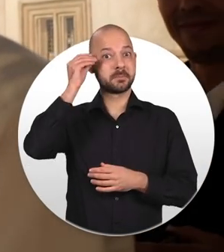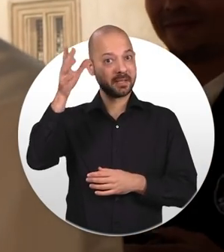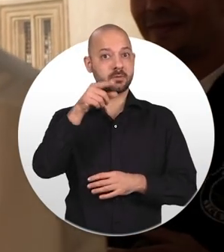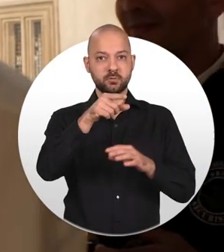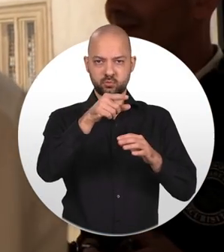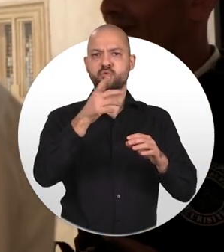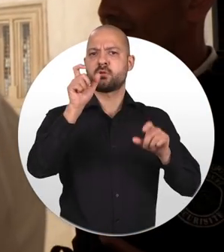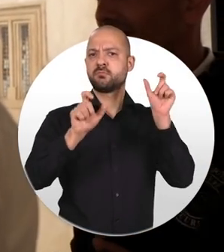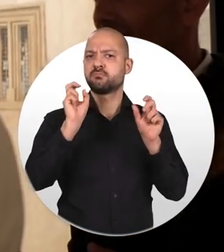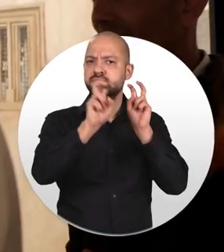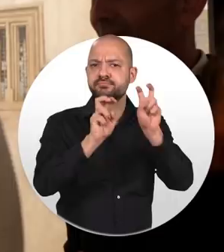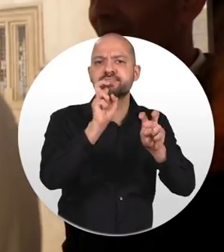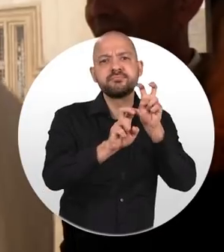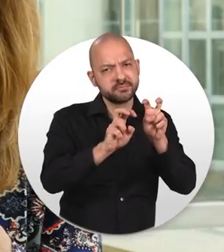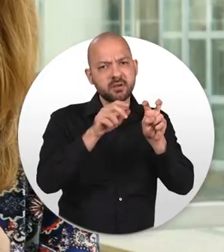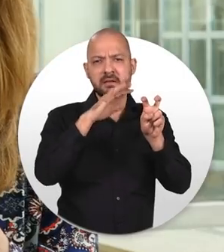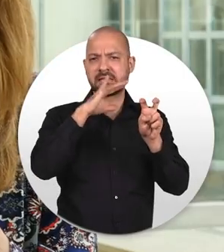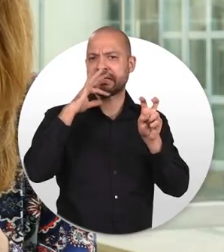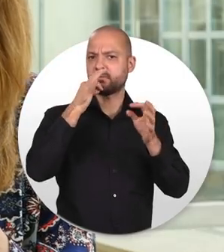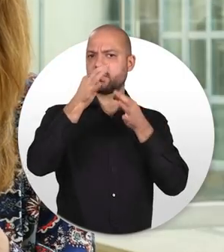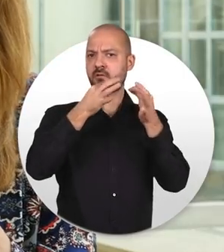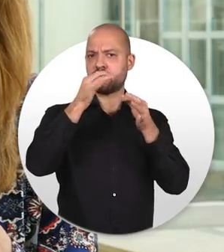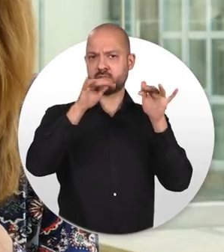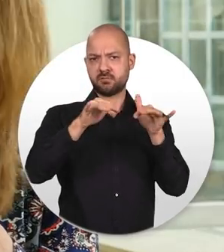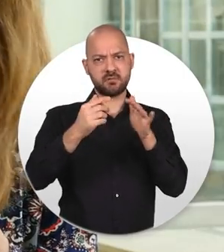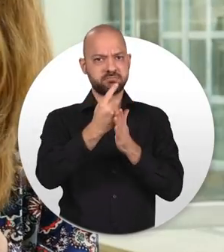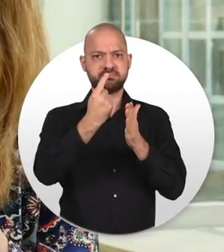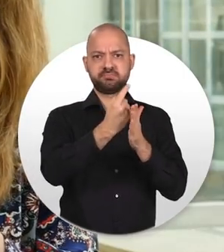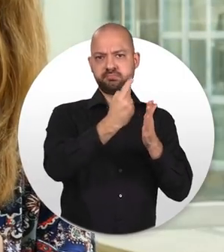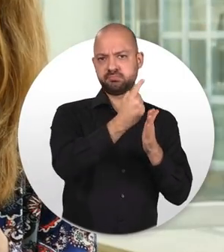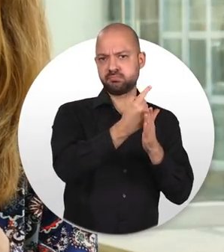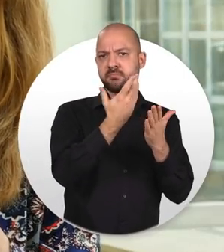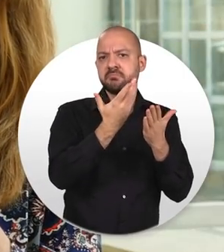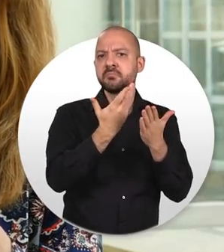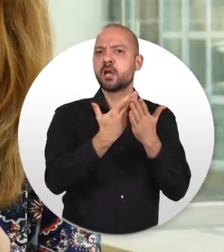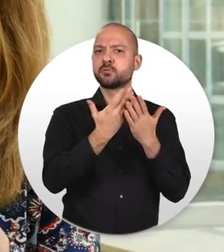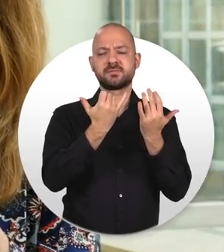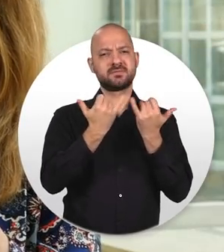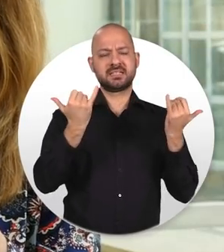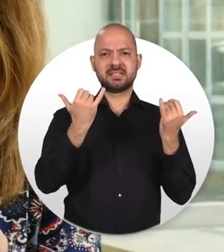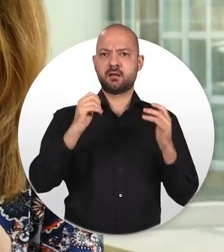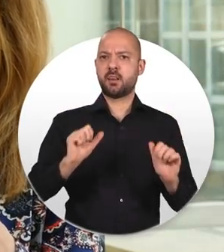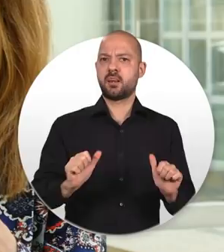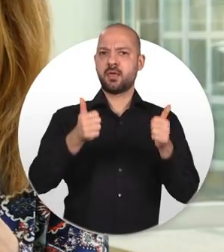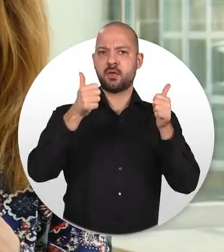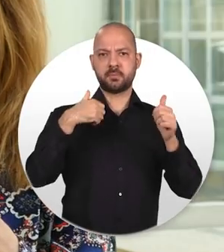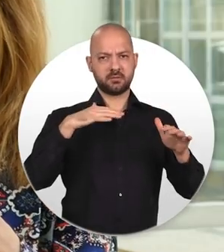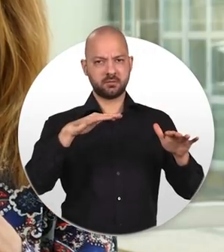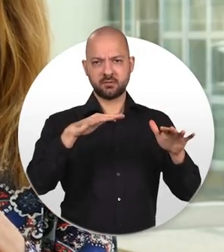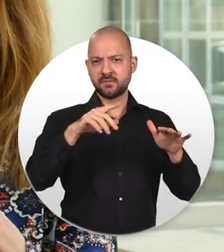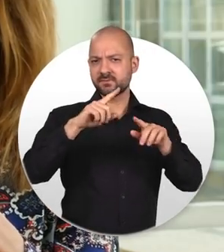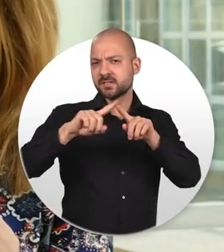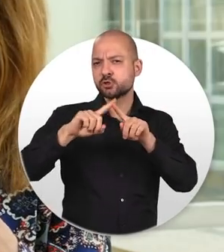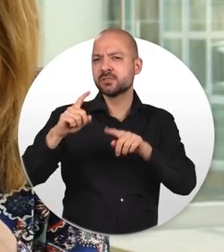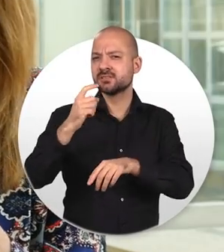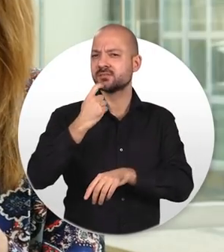In der Formation, wo die Leute einladen, kriege ich immens viel vorgestellt, zum Beispiel, wie ich eins gehe am Leben oder wie ich verschiedene Sachen mache